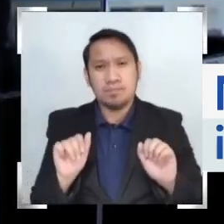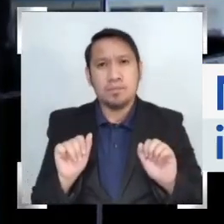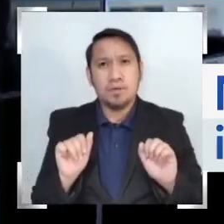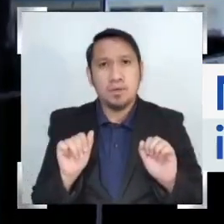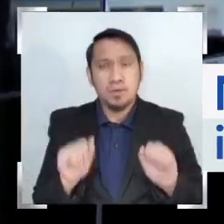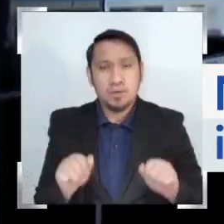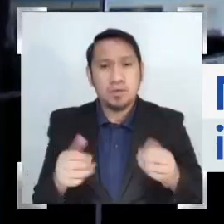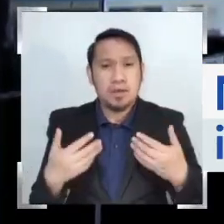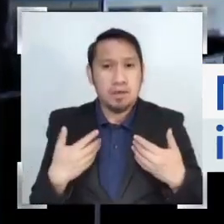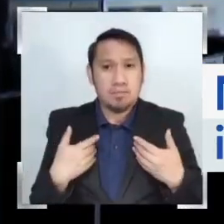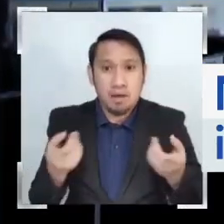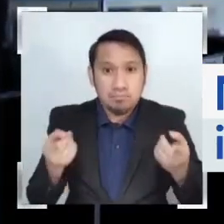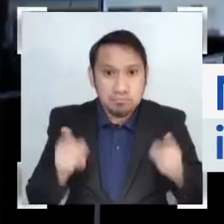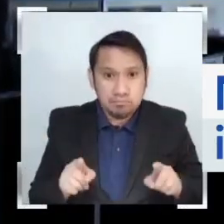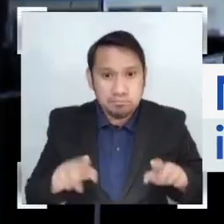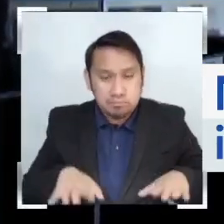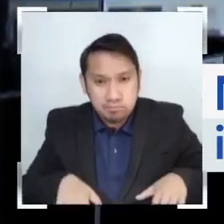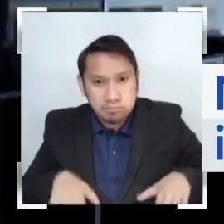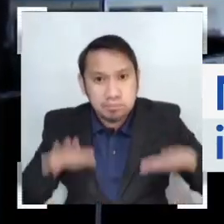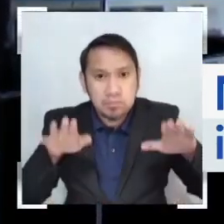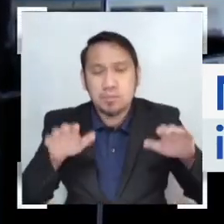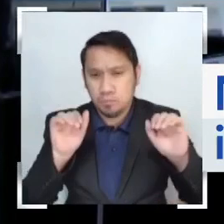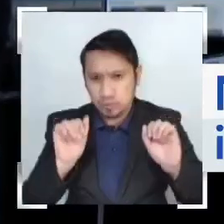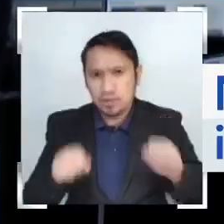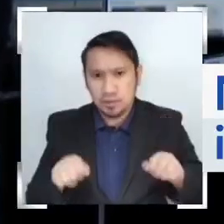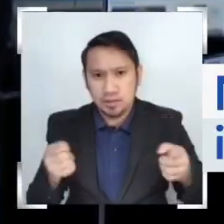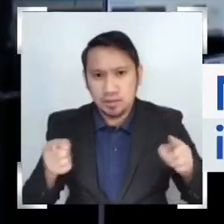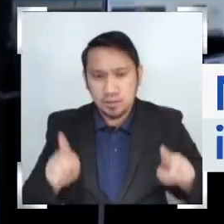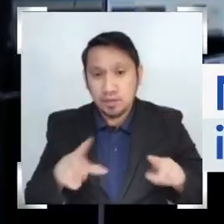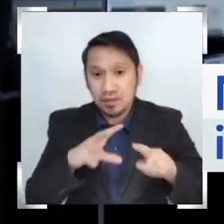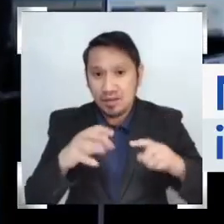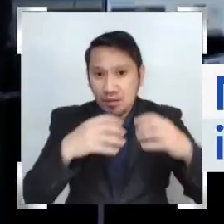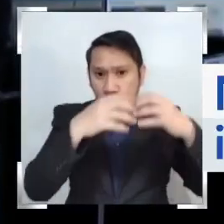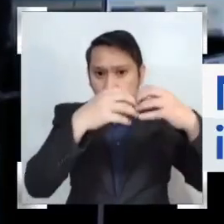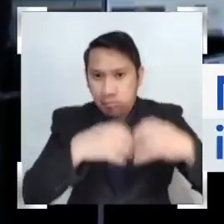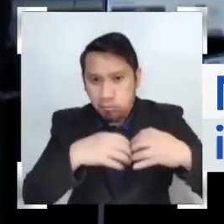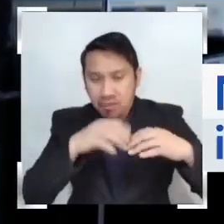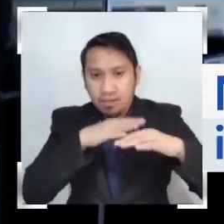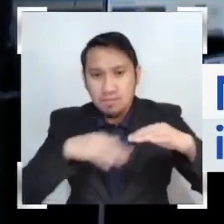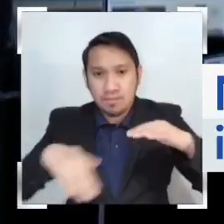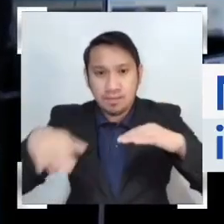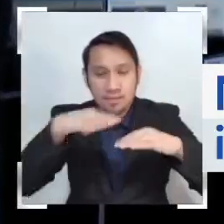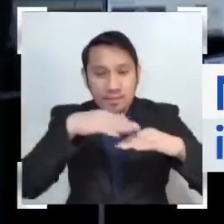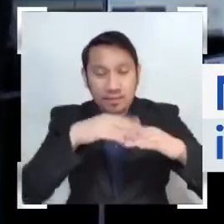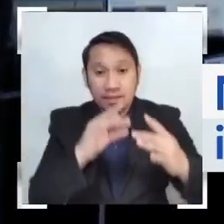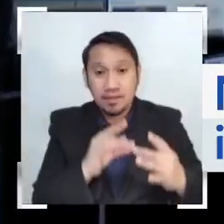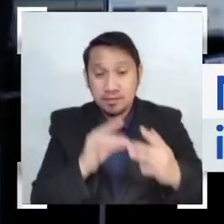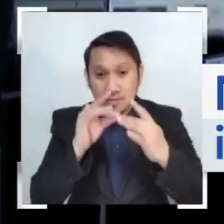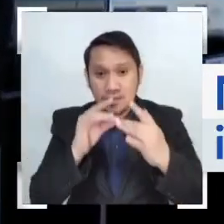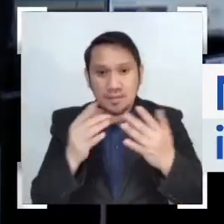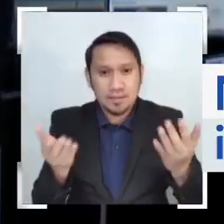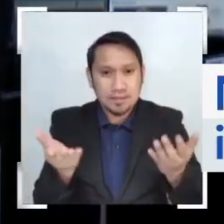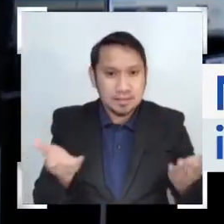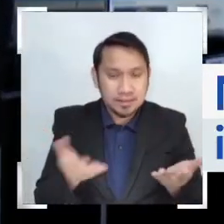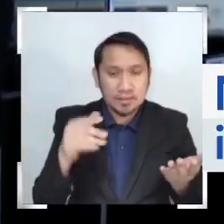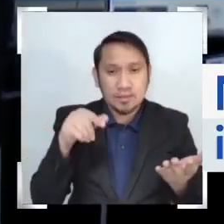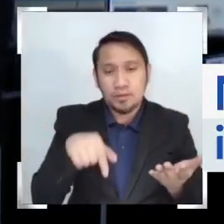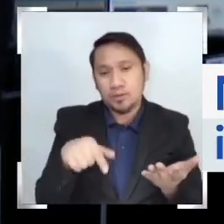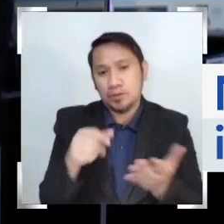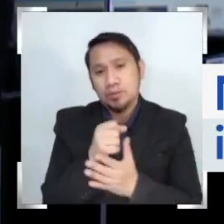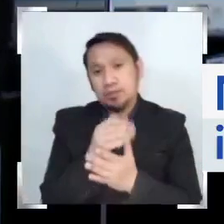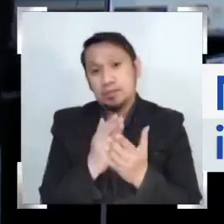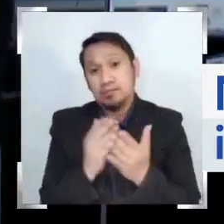flash floods. Pwede magkaroon ng flash floods and landslides lalo na medyo saturated yung mga some portions of our